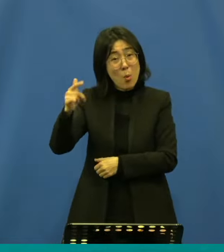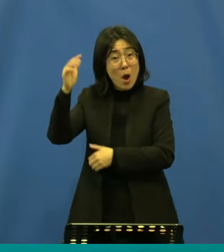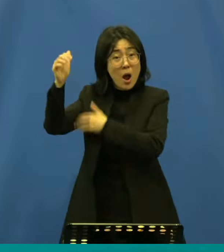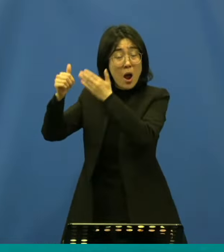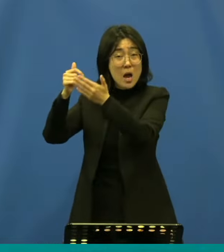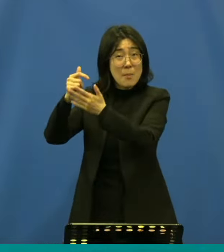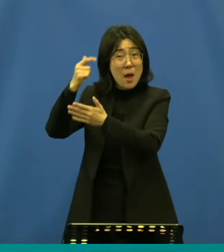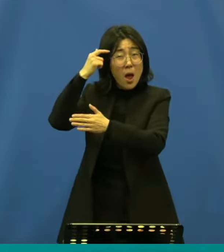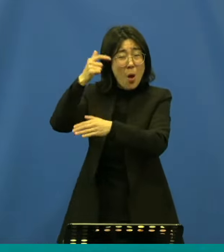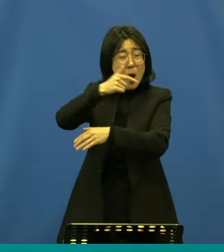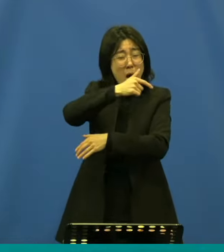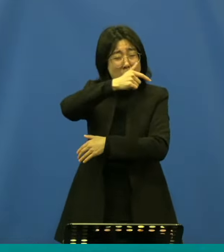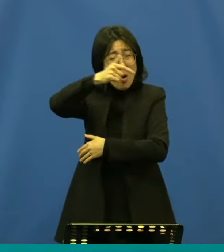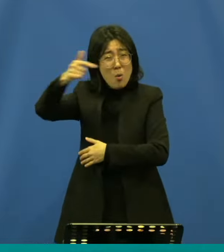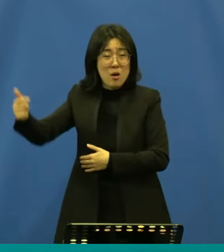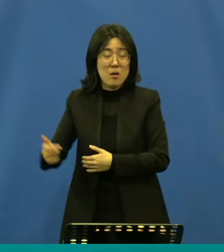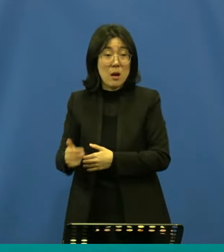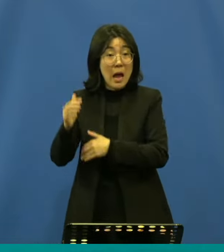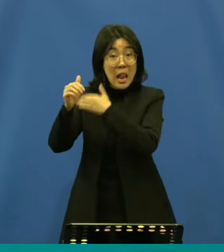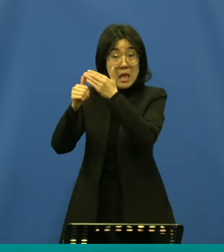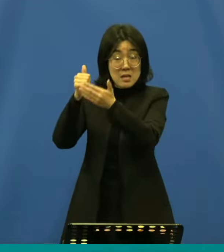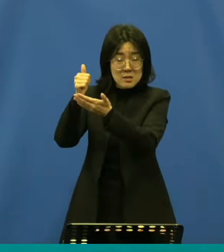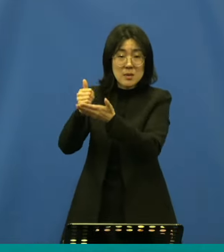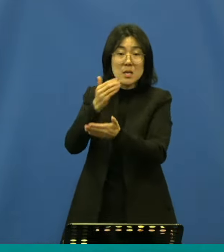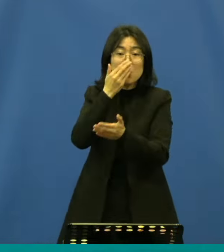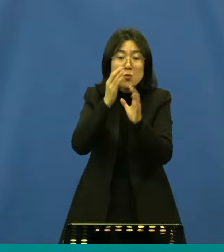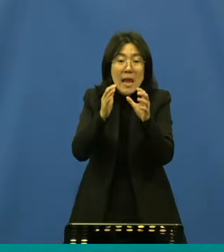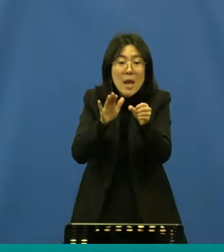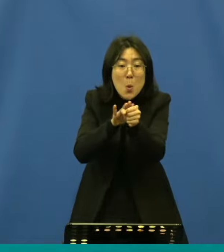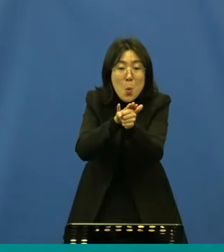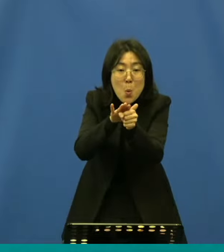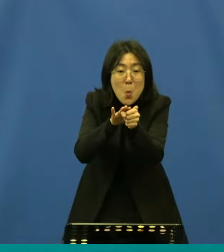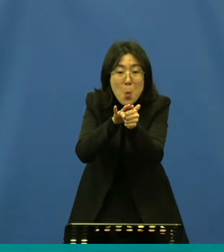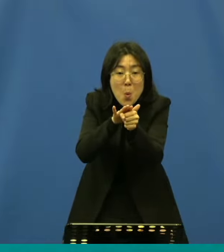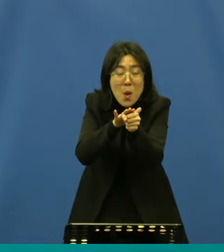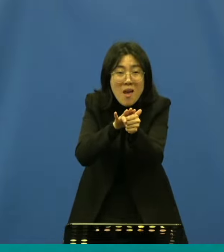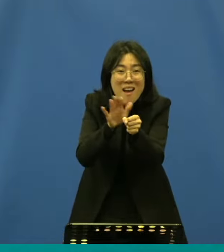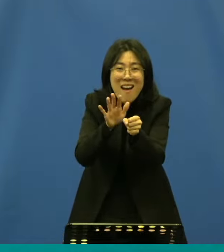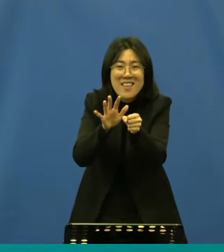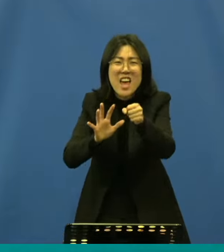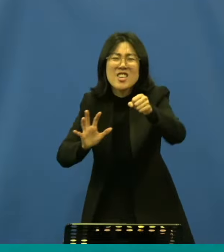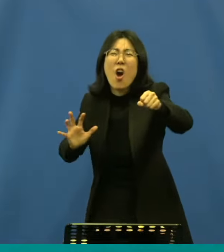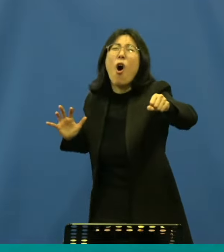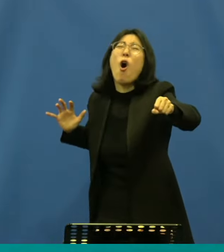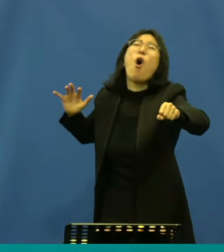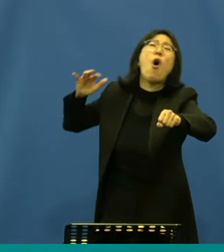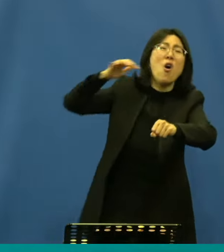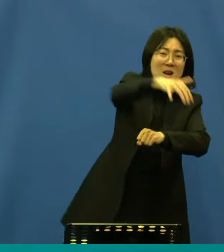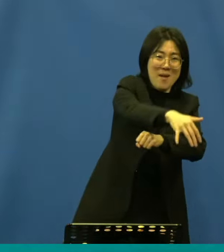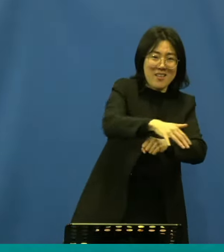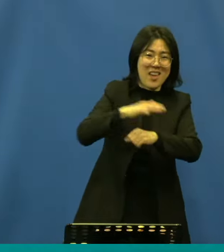하나님은 한 민족만을 아끼고 챙기는 분이 아닙니다. 그분은 all nations, 열방의 하나님.